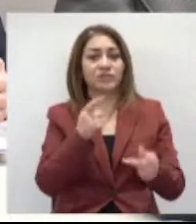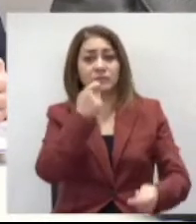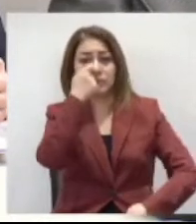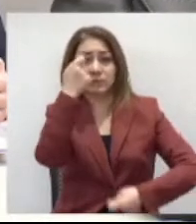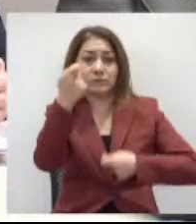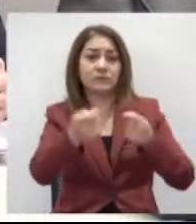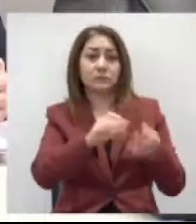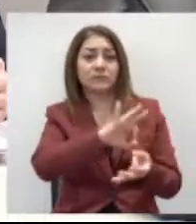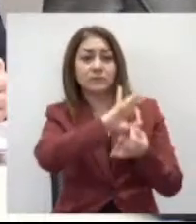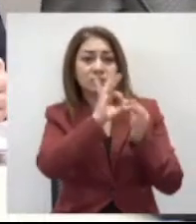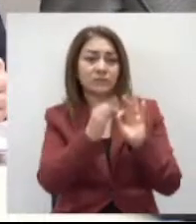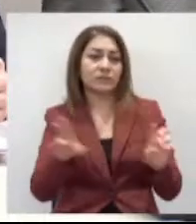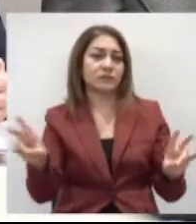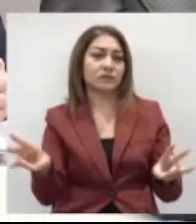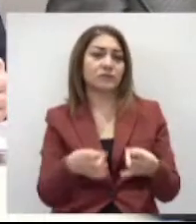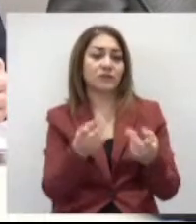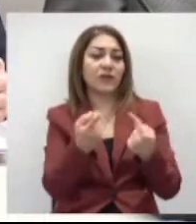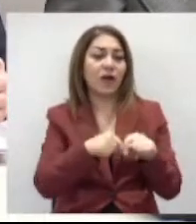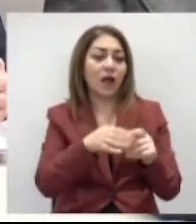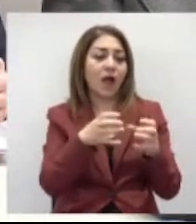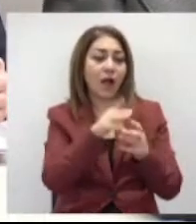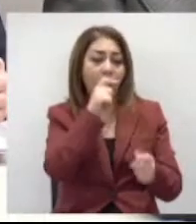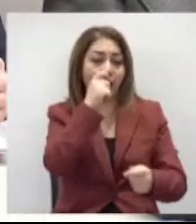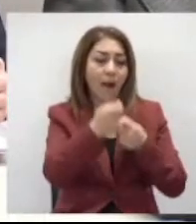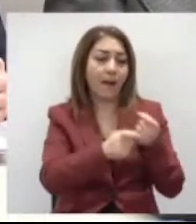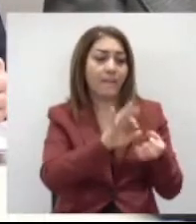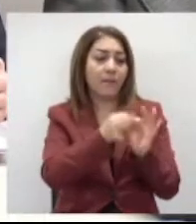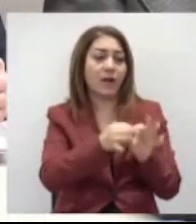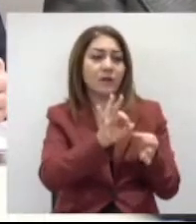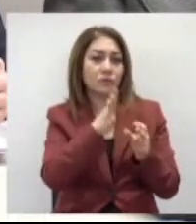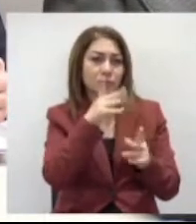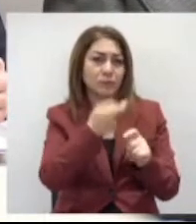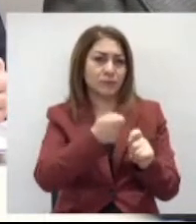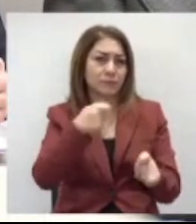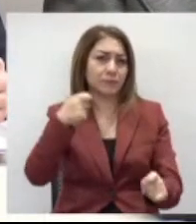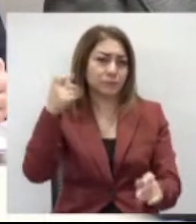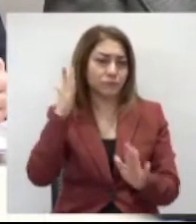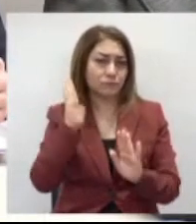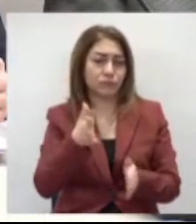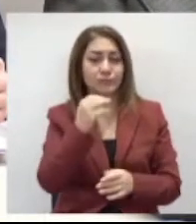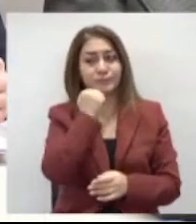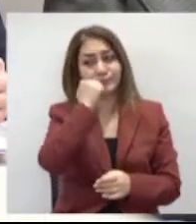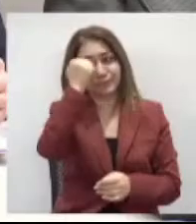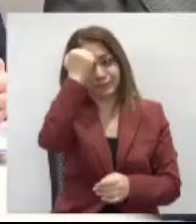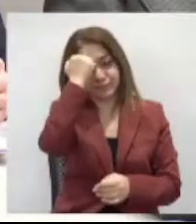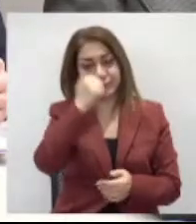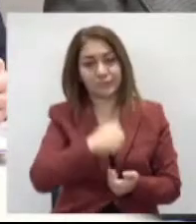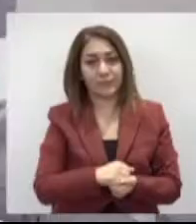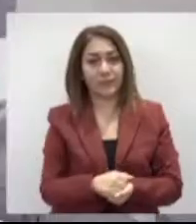չգնանք մանրամասներուն, որովհետև եթե մտնենք ամեն բլոկի մեջ մանրամասներով, մեծանալու է անիմաստ է։ Շնորհակալ եմ։